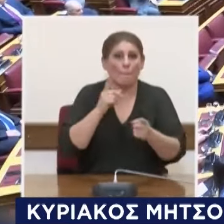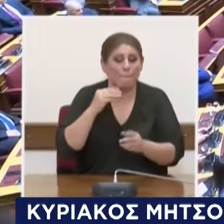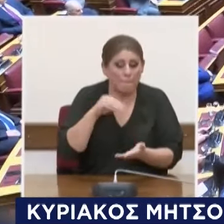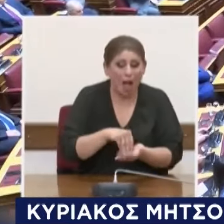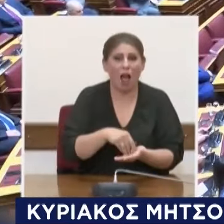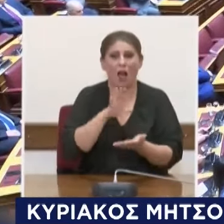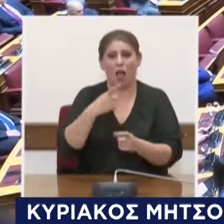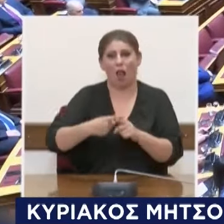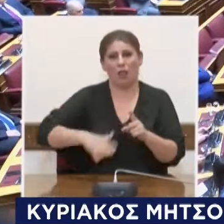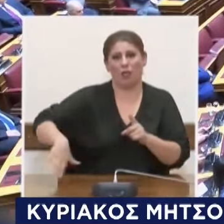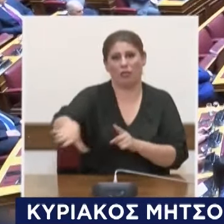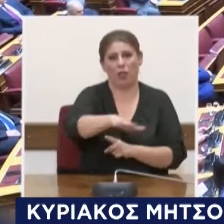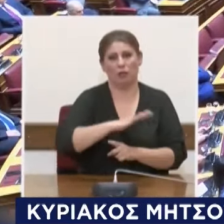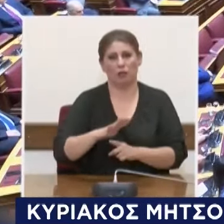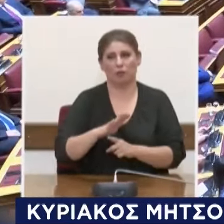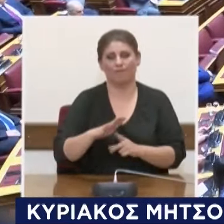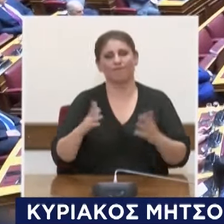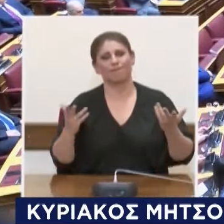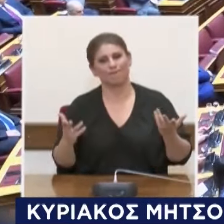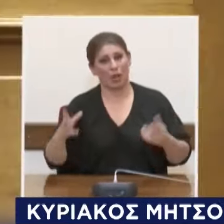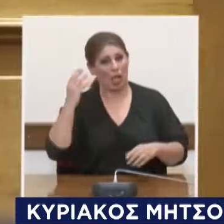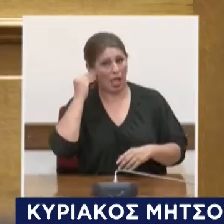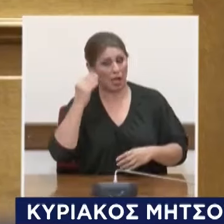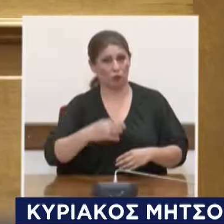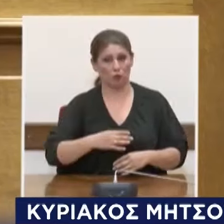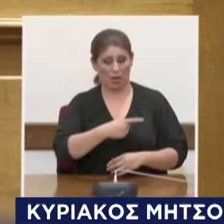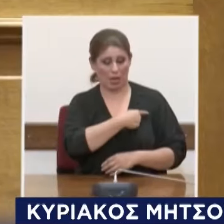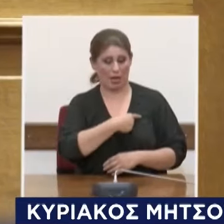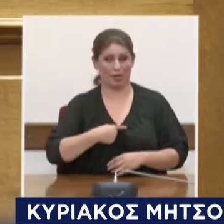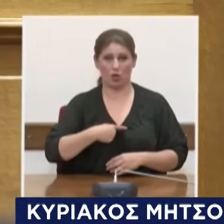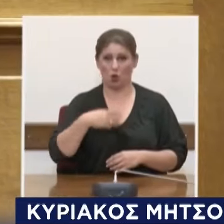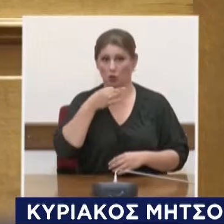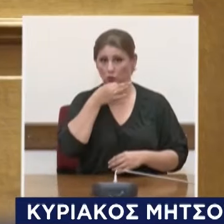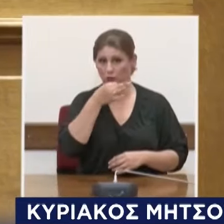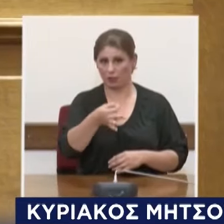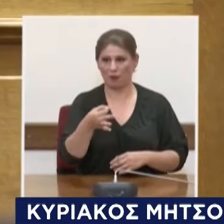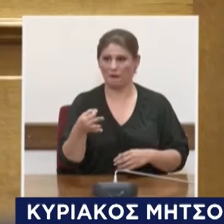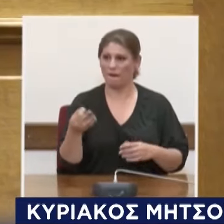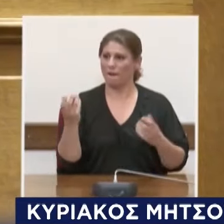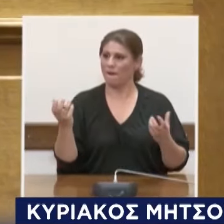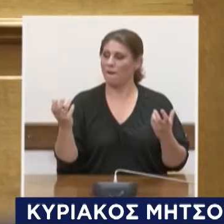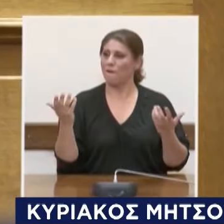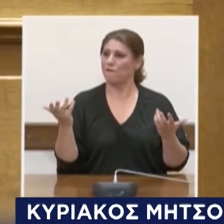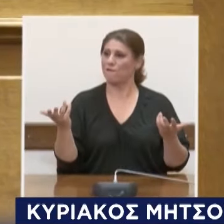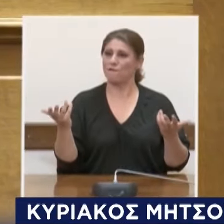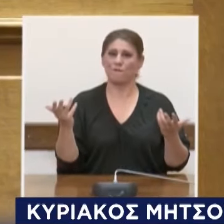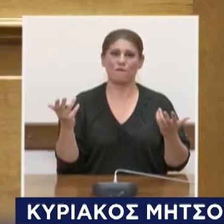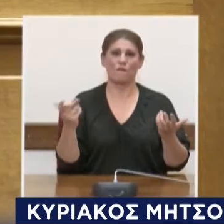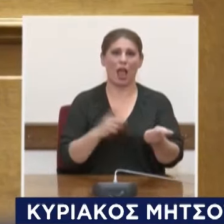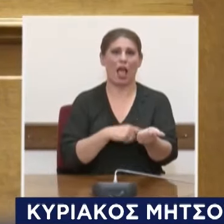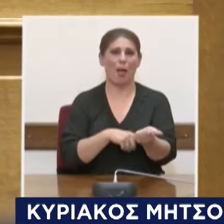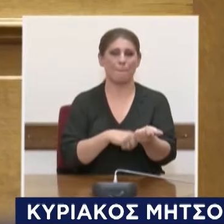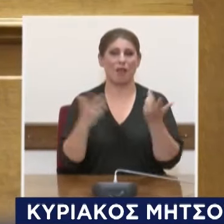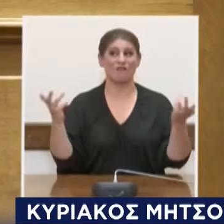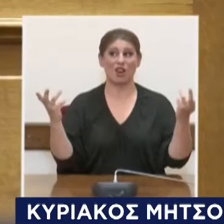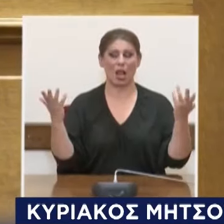επειδή άκουσα και τον αρχηγό σας να μιλάει για φρέσκο αέρα φέρνει στην πολιτική, μακάρι, αλλά